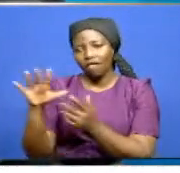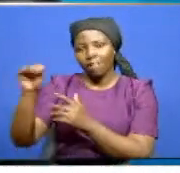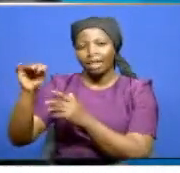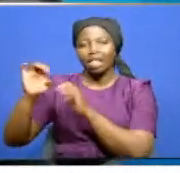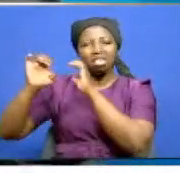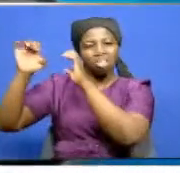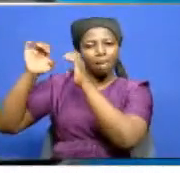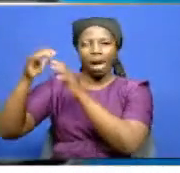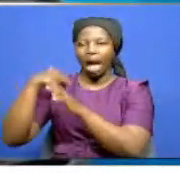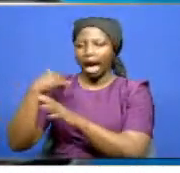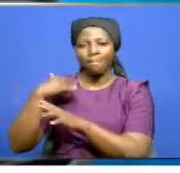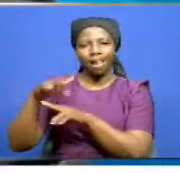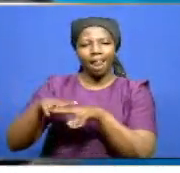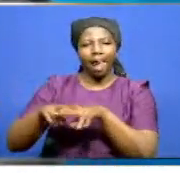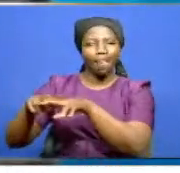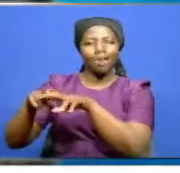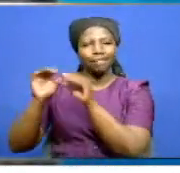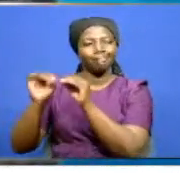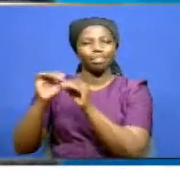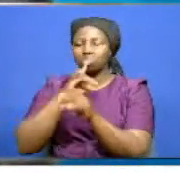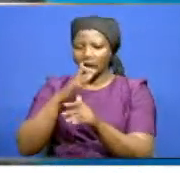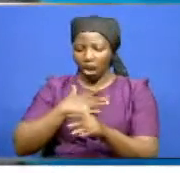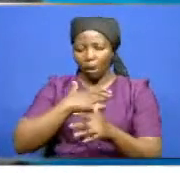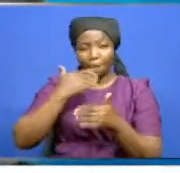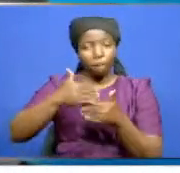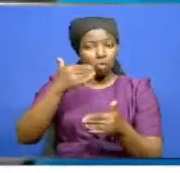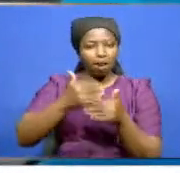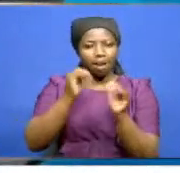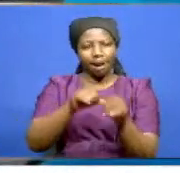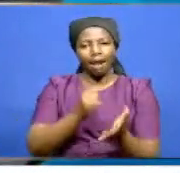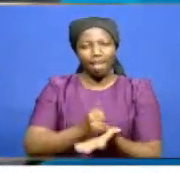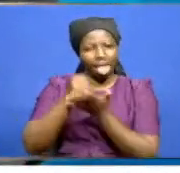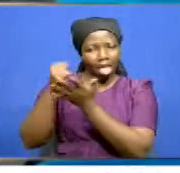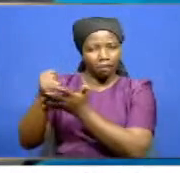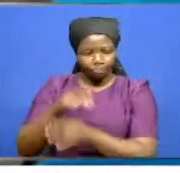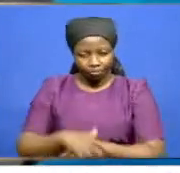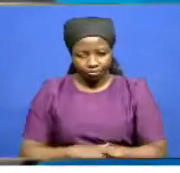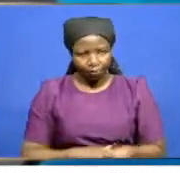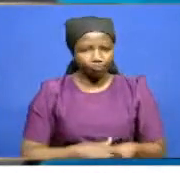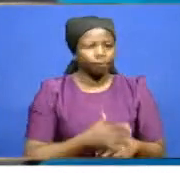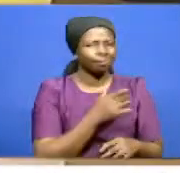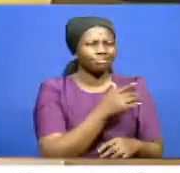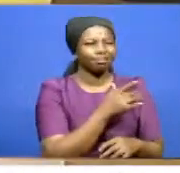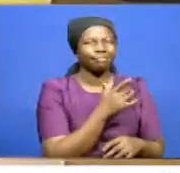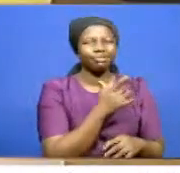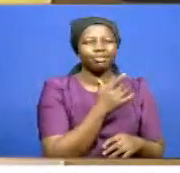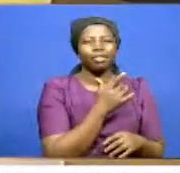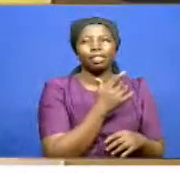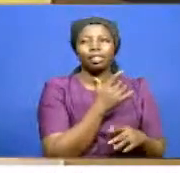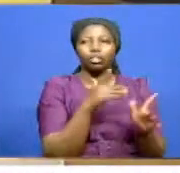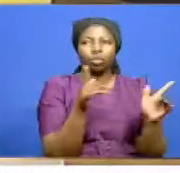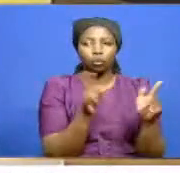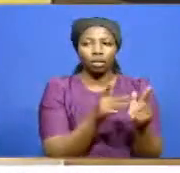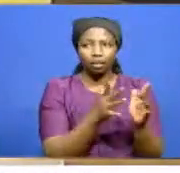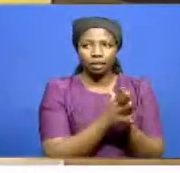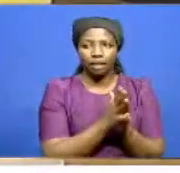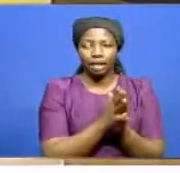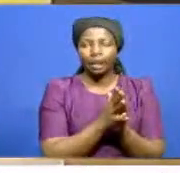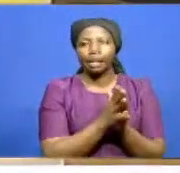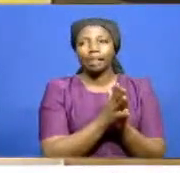So border yetu inaweza wasaidia ya Mombasa. Kwa kiduchu tu uko kwenye ile kamati ya usalama kwenye bunge la